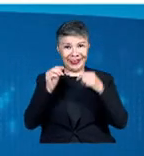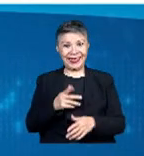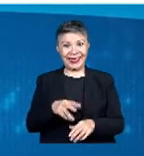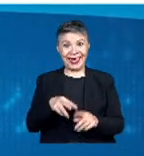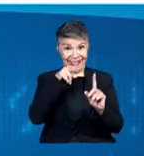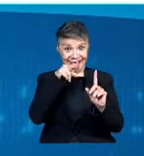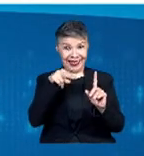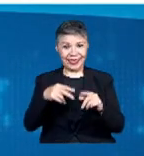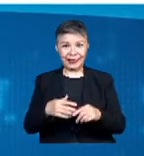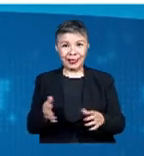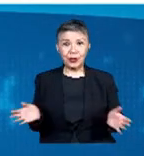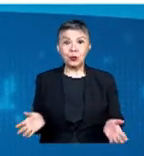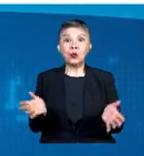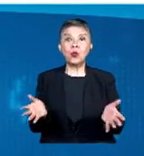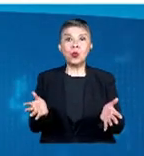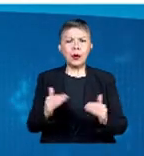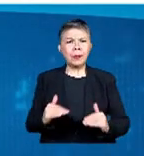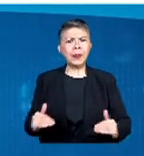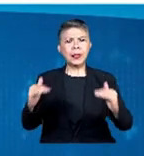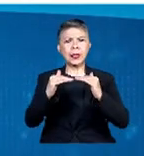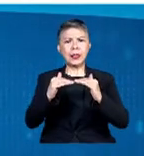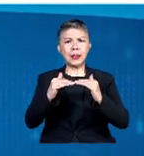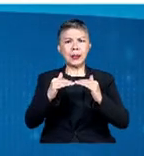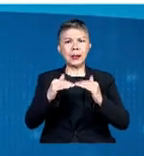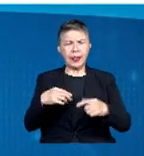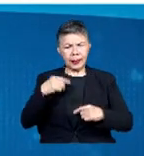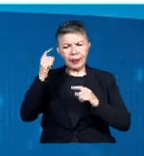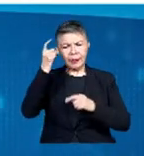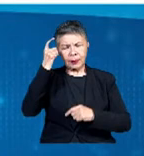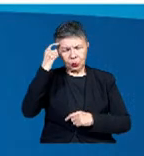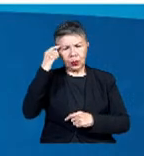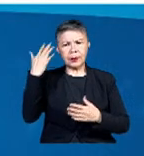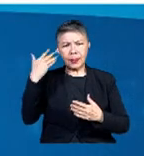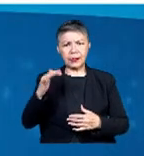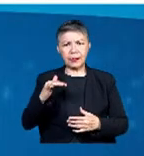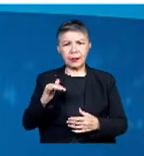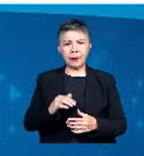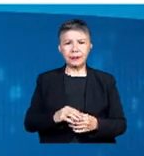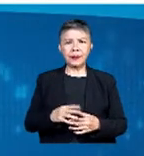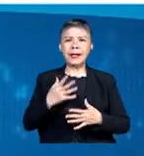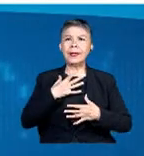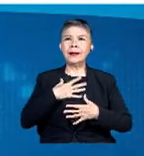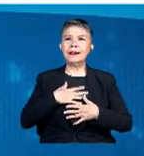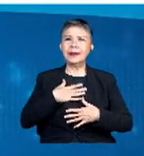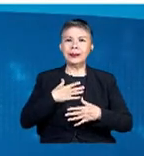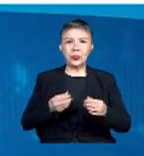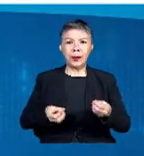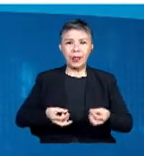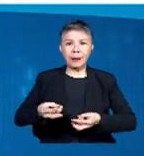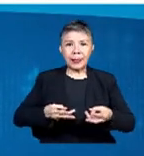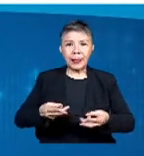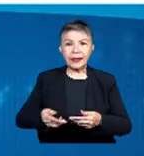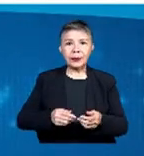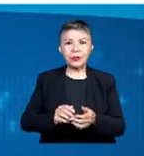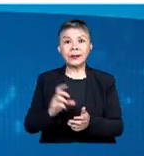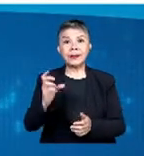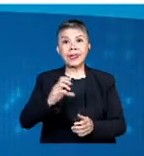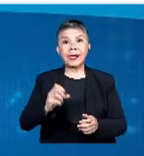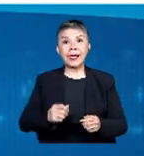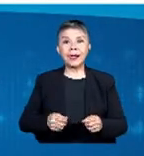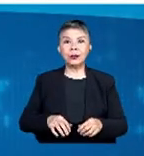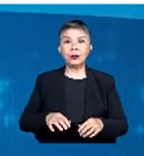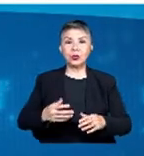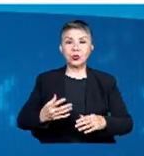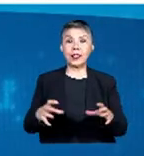ditinggalkan, dalam artian bahwa kita semua memikirkan kok, tinggal bagaimana benar-benar terasa dan diimplementasikan oleh teman-teman penyandang